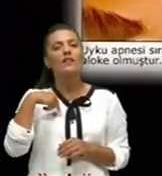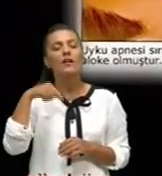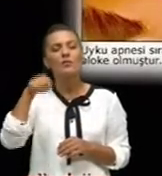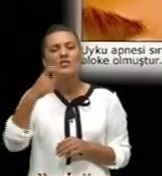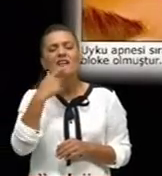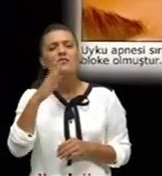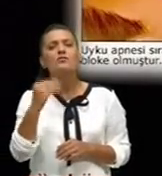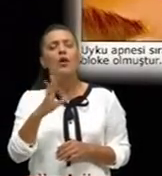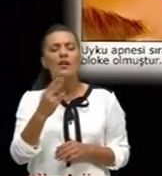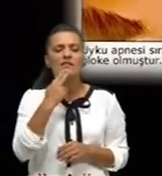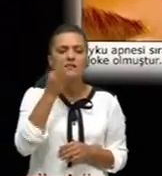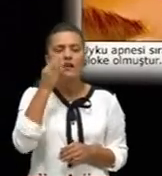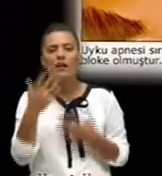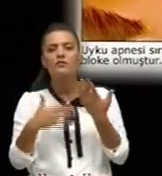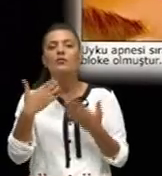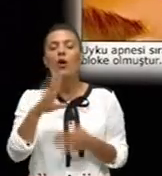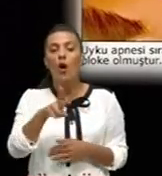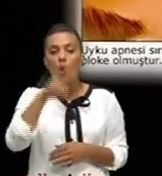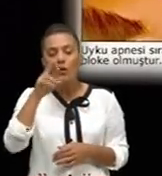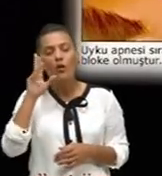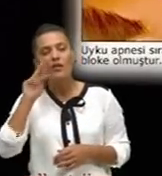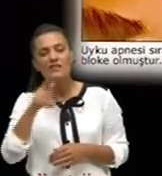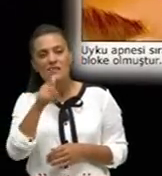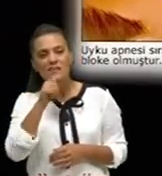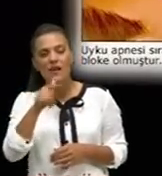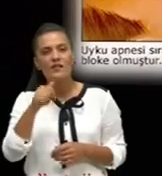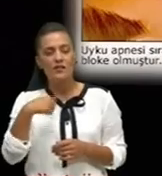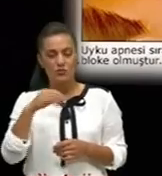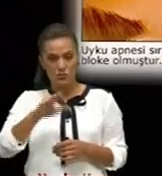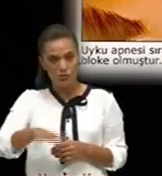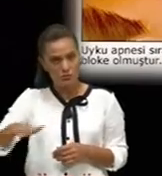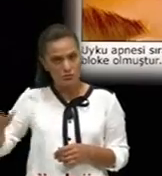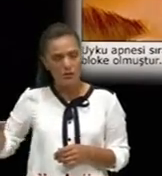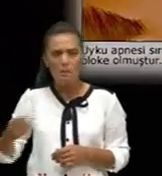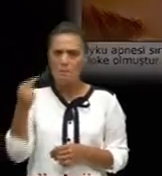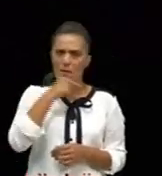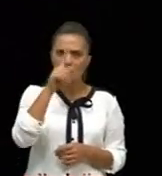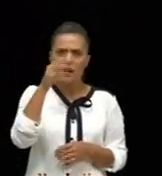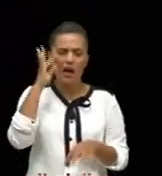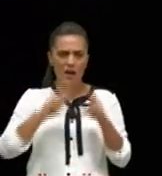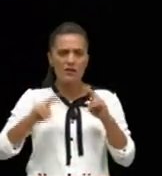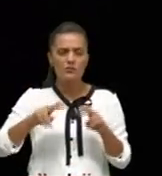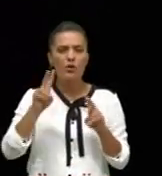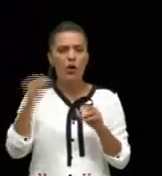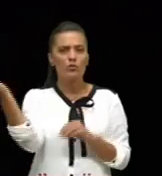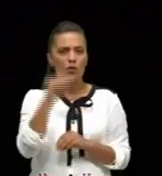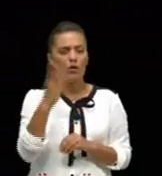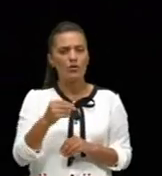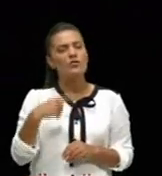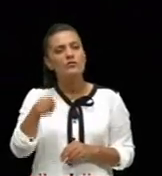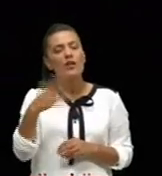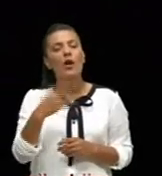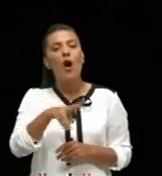bunun yaşı yok, cinsiyeti yok diye. Horlama ya da uyku apnesi sorunu yaşayan çocuklar da benzer bir araştırmaya konu oluyor. Şöyle